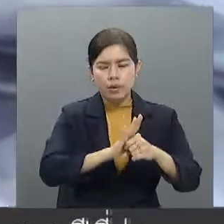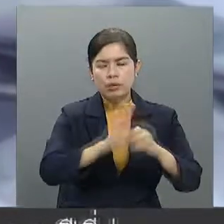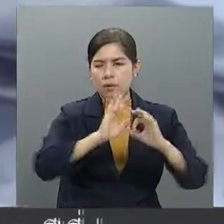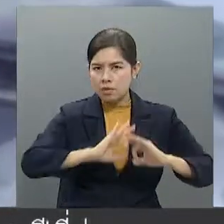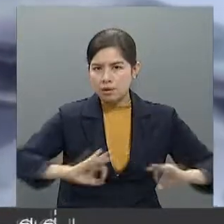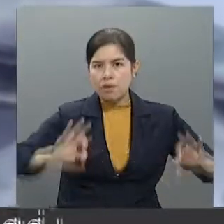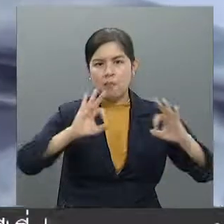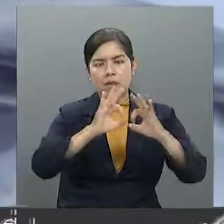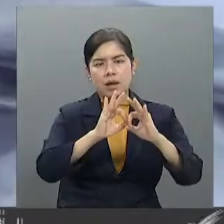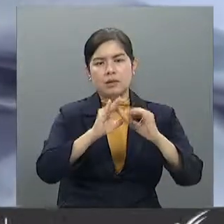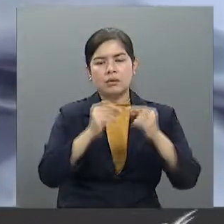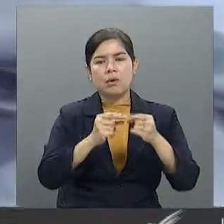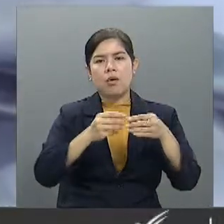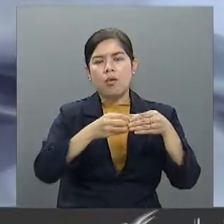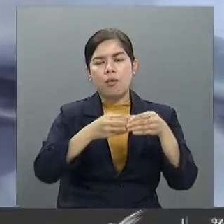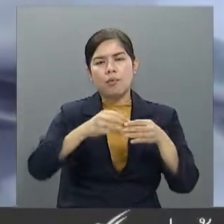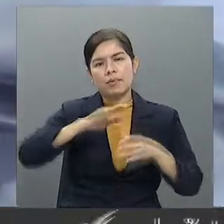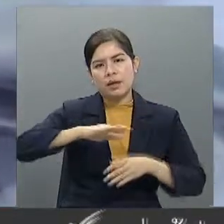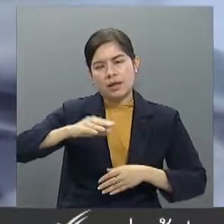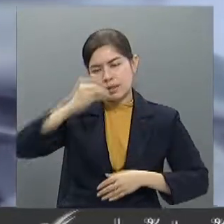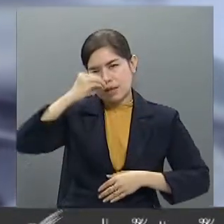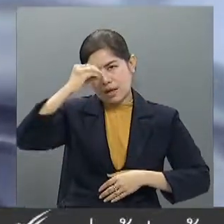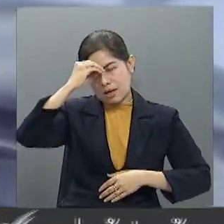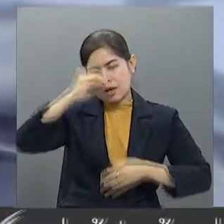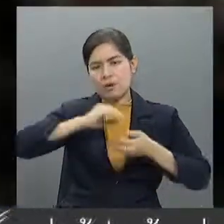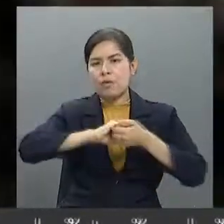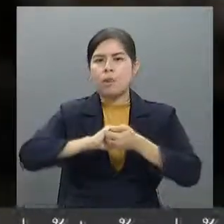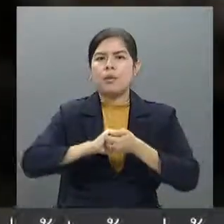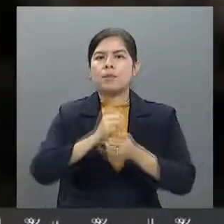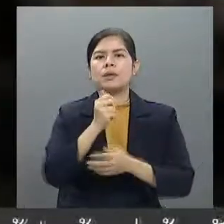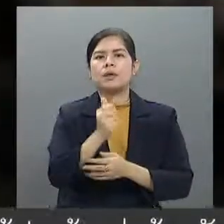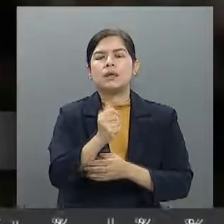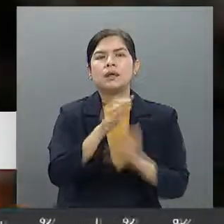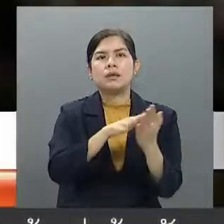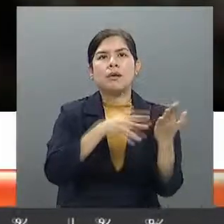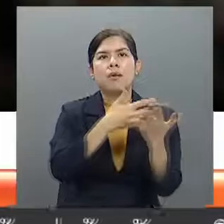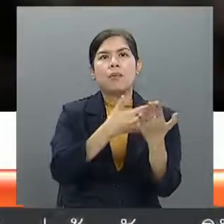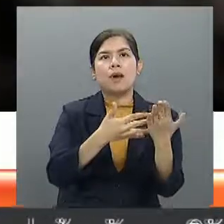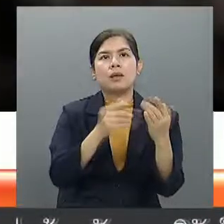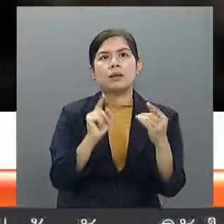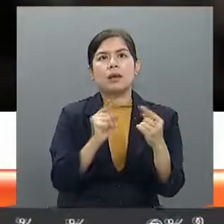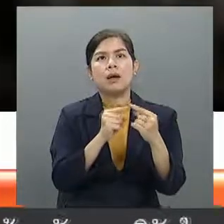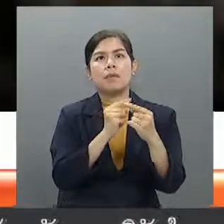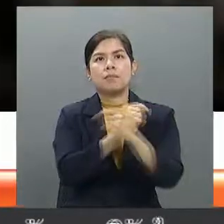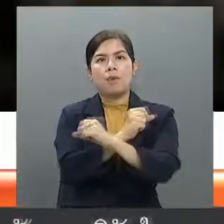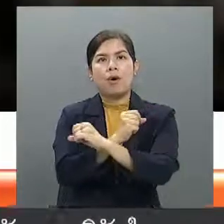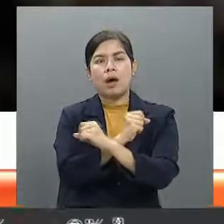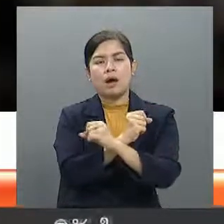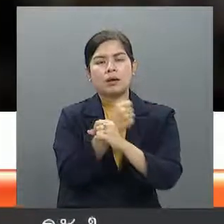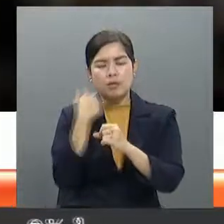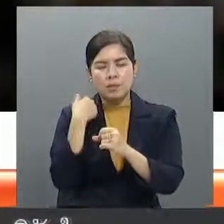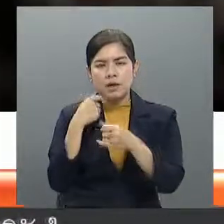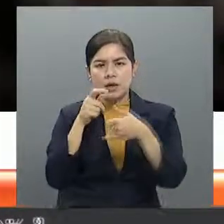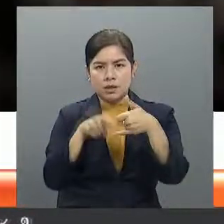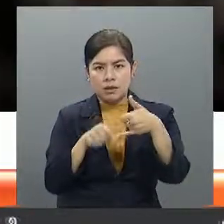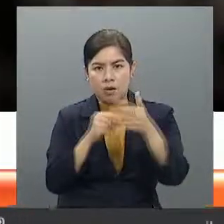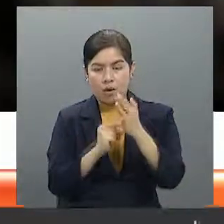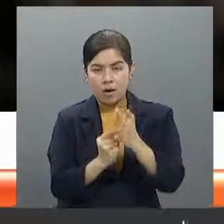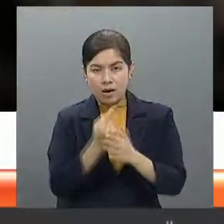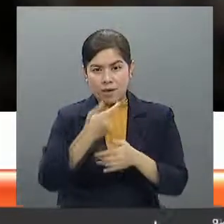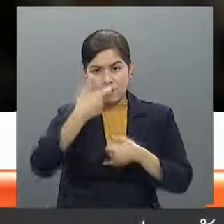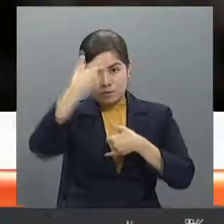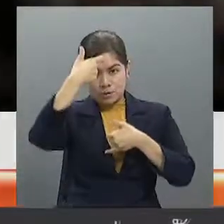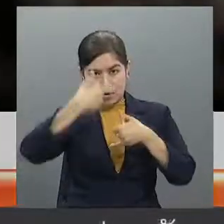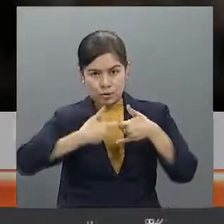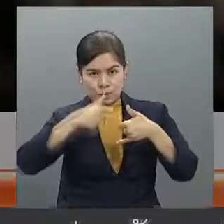ครัด ครับผมมาตรการการป้องกันของเรานะครับผมก็ขั้นแรกก็จะเป็นการตรวจวัดอุณหภูมินะครับที่จุดคัดกรองก่อนเข้างานนะครับผมก็